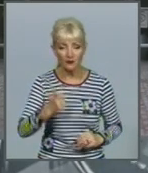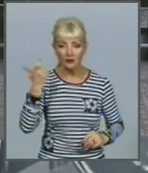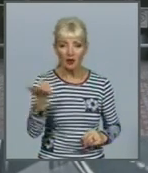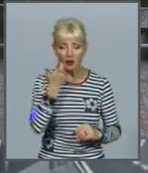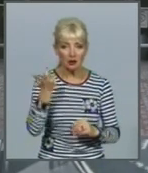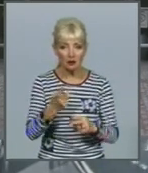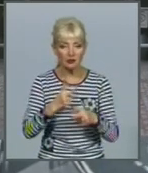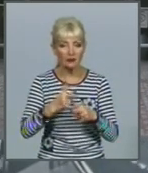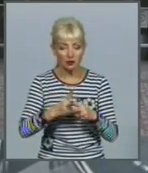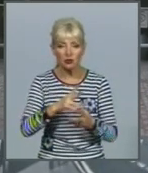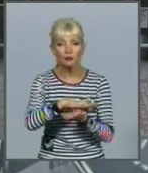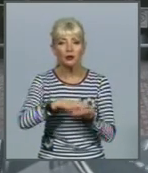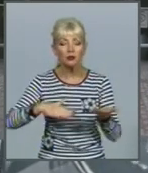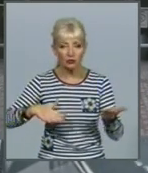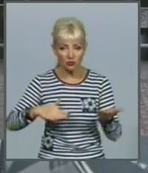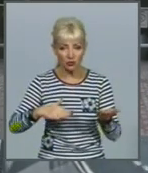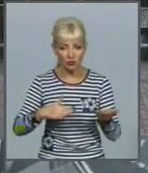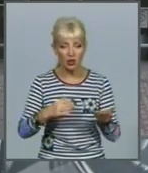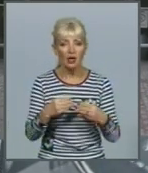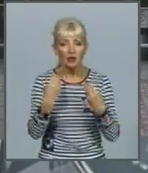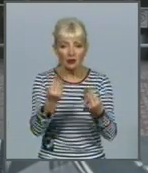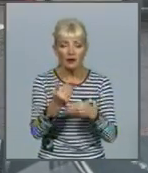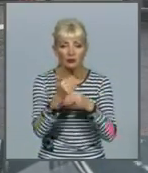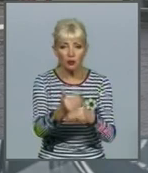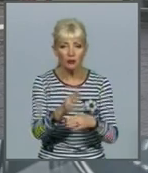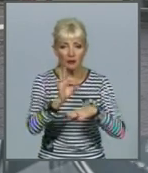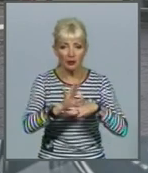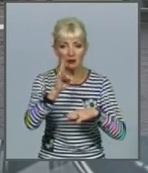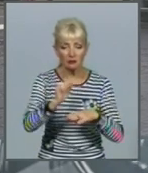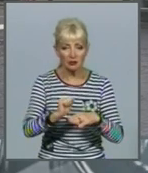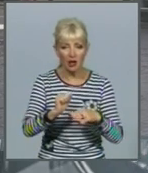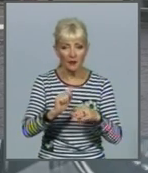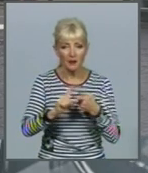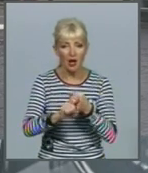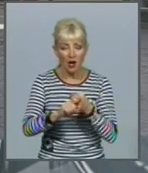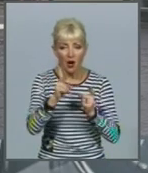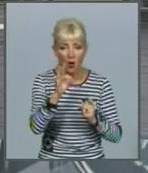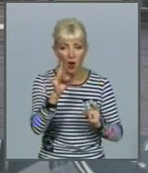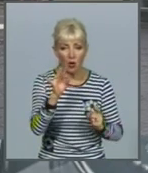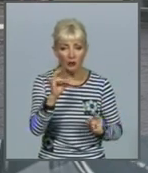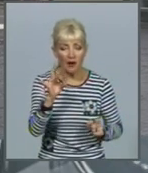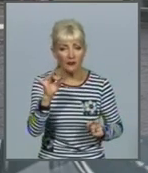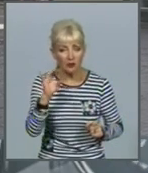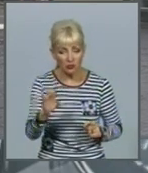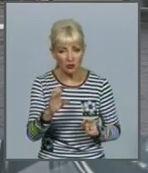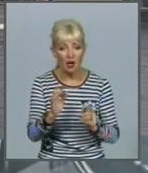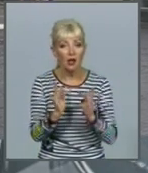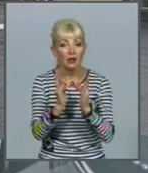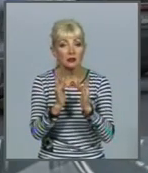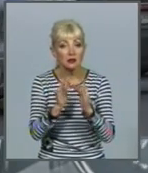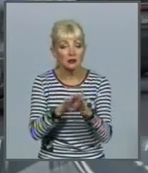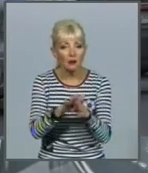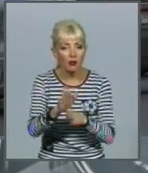Харківські лікарі продовжують надавати допомогу хворим на коронавірус. Заповнення ліжок в профільних лікарнях міста майже